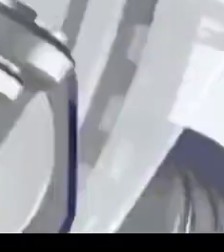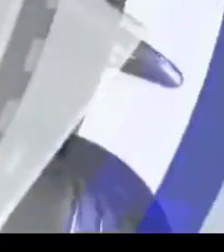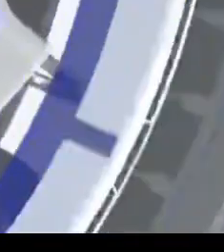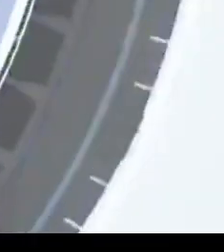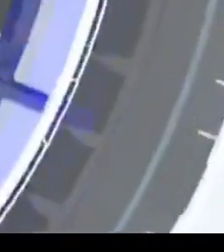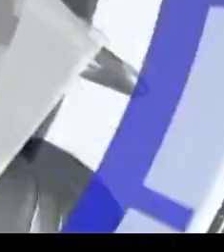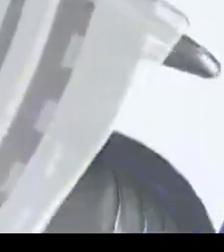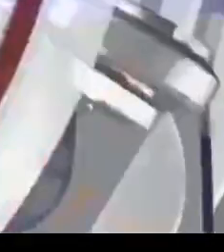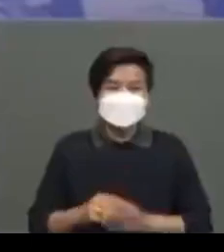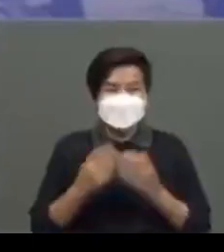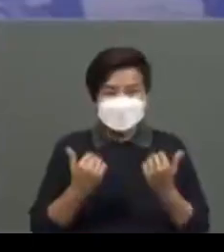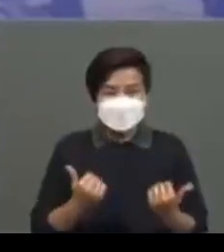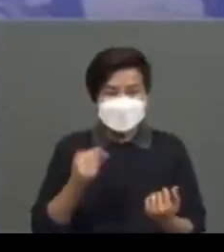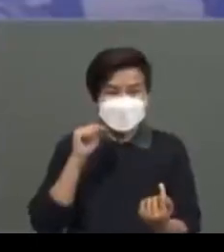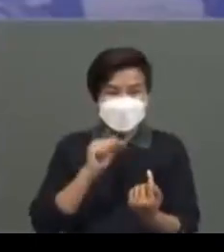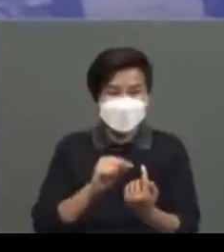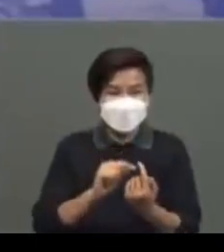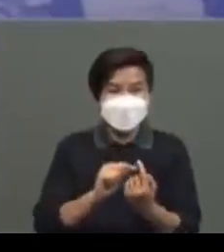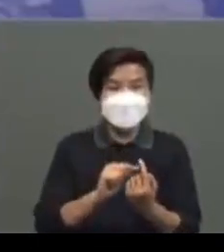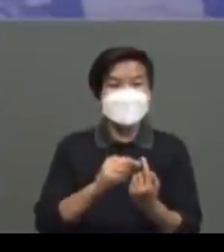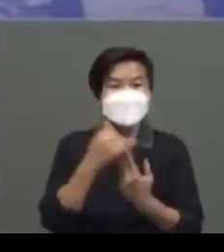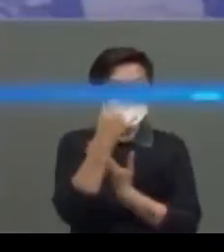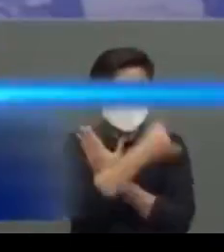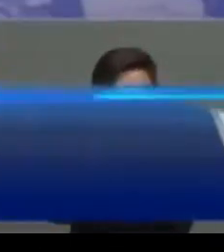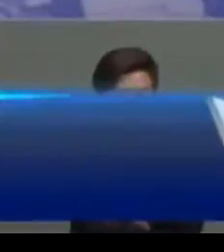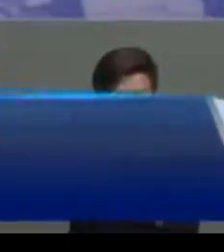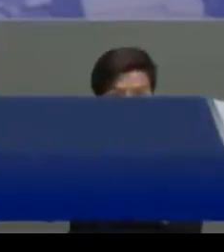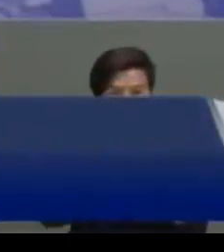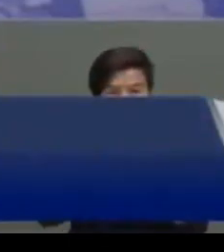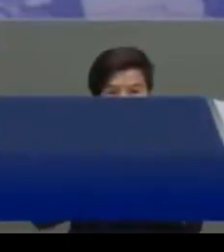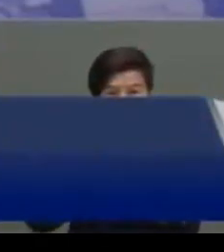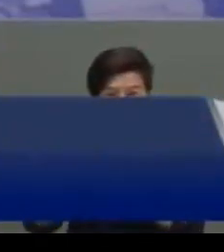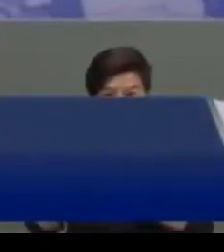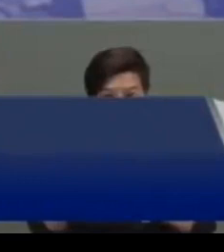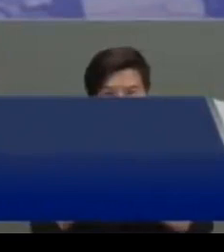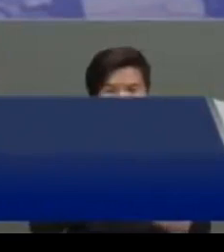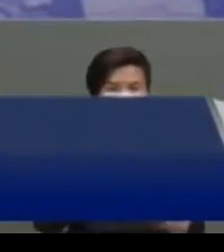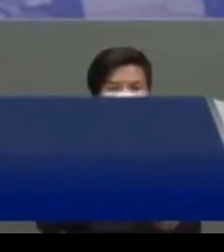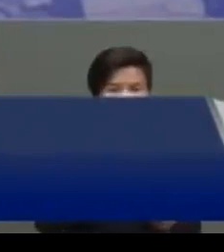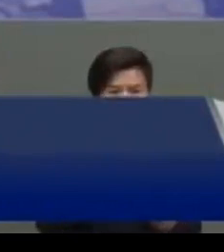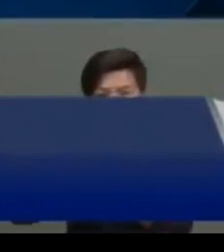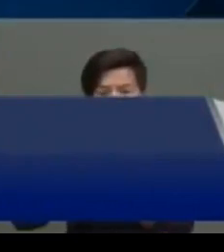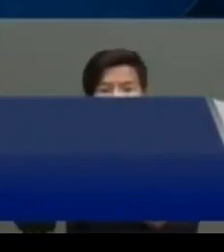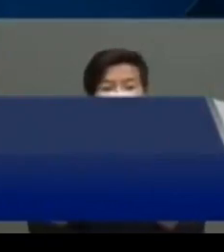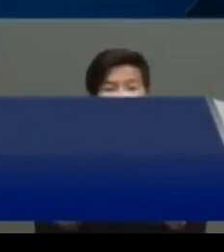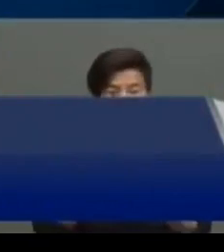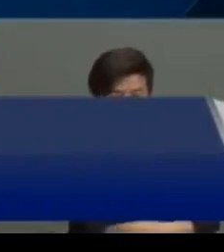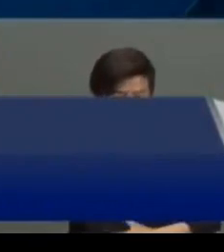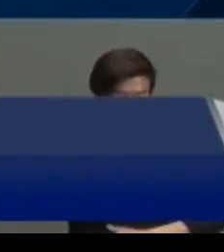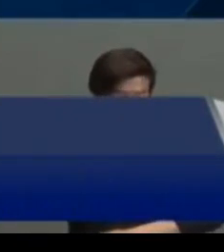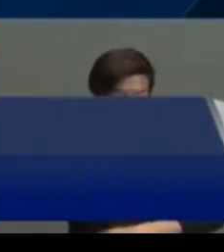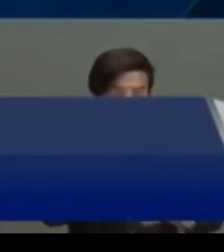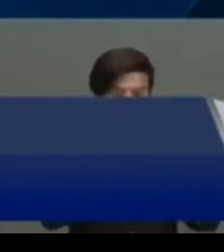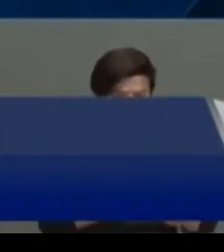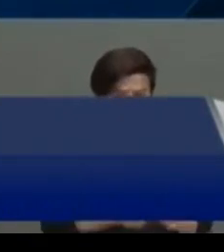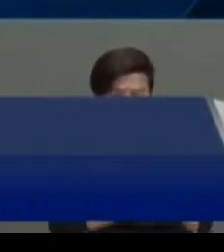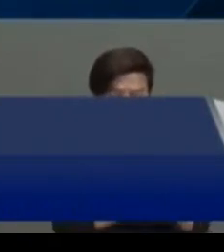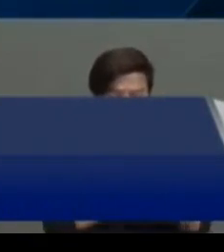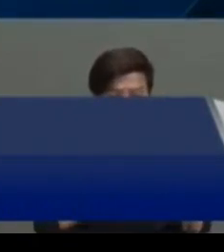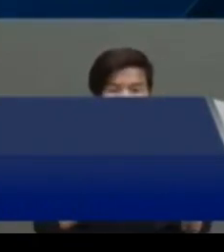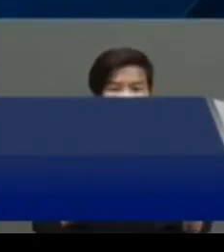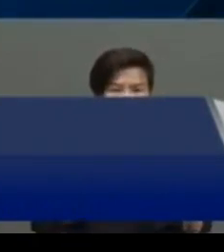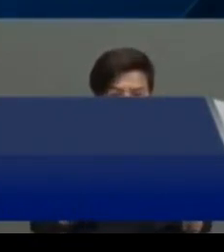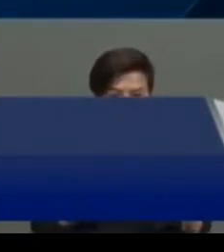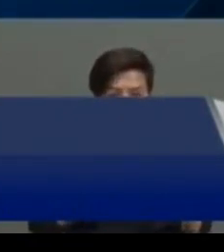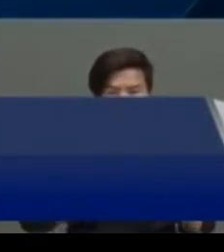บครายงานสถานการณ์ผู้ติดเชื้อโควิด -19 ในประเทศไทยวันนี้ระบุยอดติดเชื้อรายใหม่สูงสุดยังคงเป็นพื้นที่กทม.